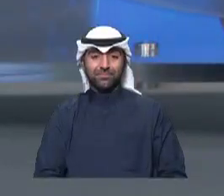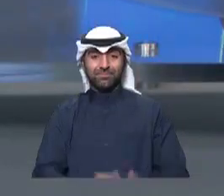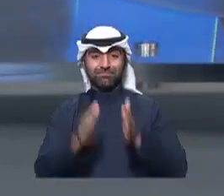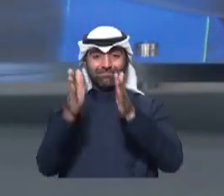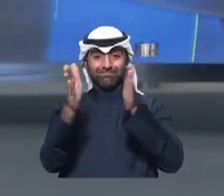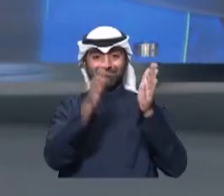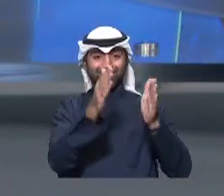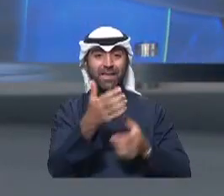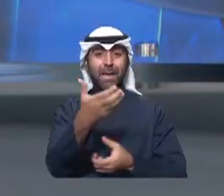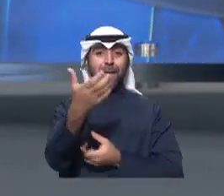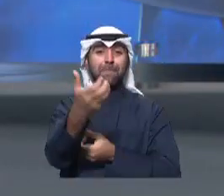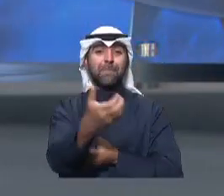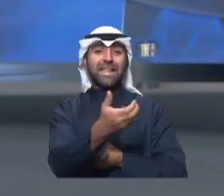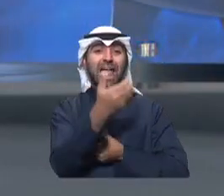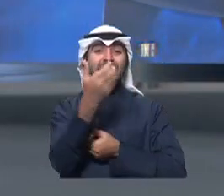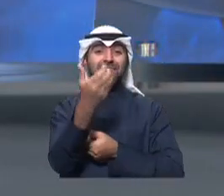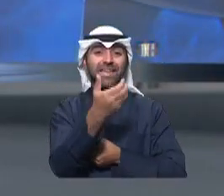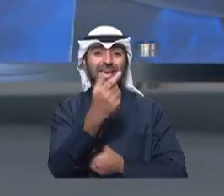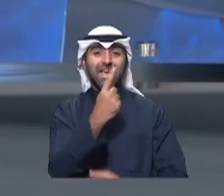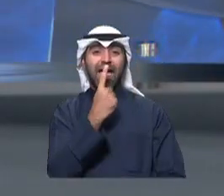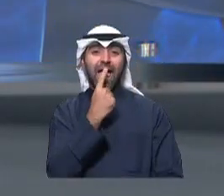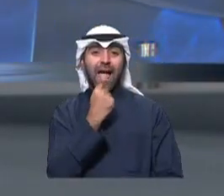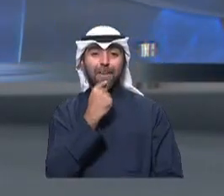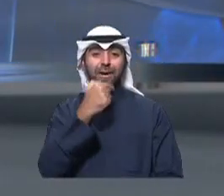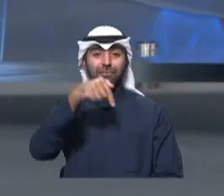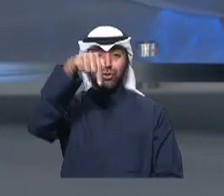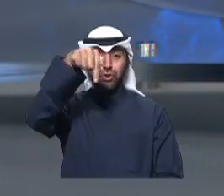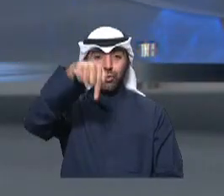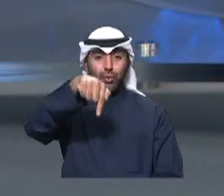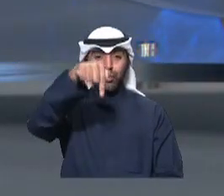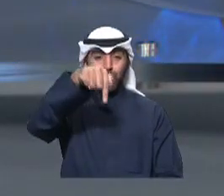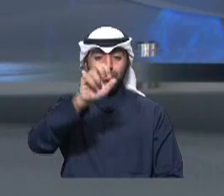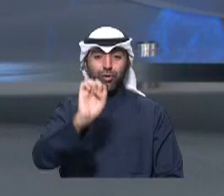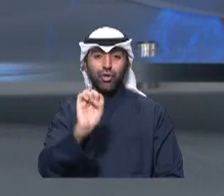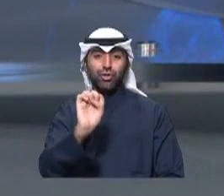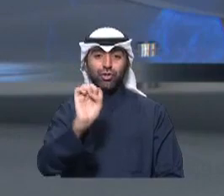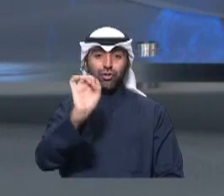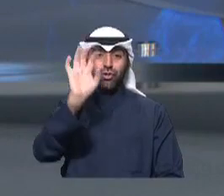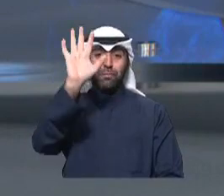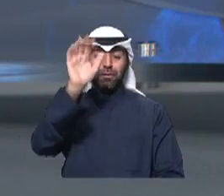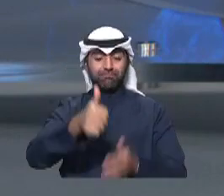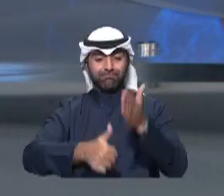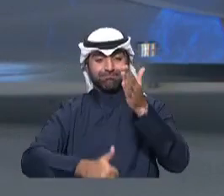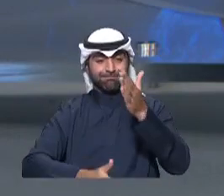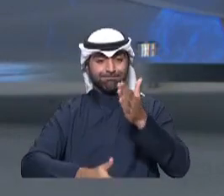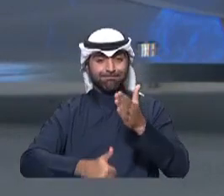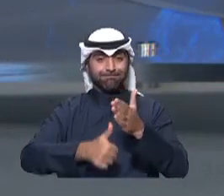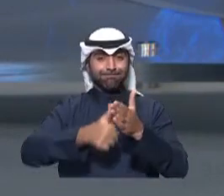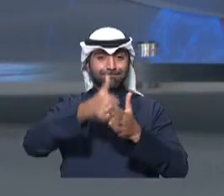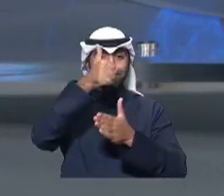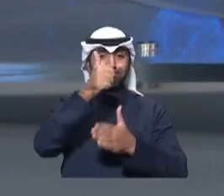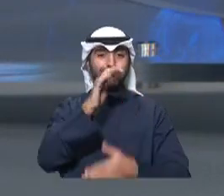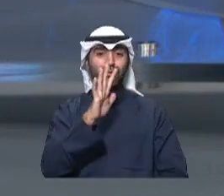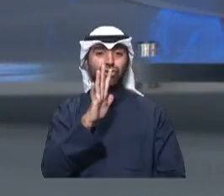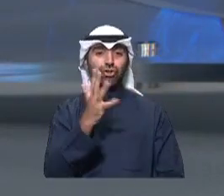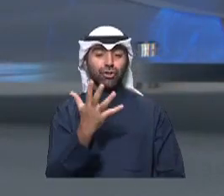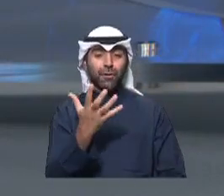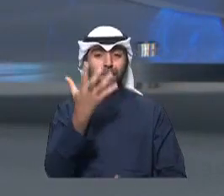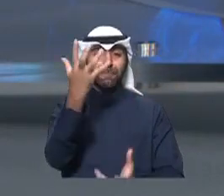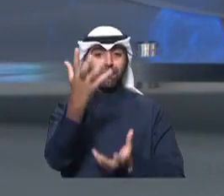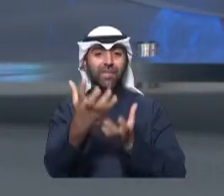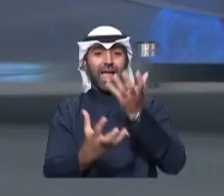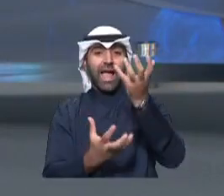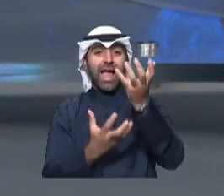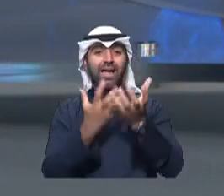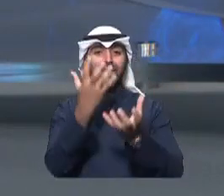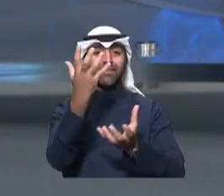نجحت فرق قوة الإطفاء العام بالسيطرة على حريق اندلع في أحد المصانع في منطقة أنقرة الصناعية من خلال